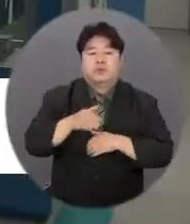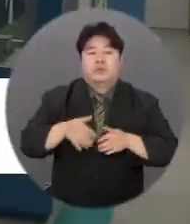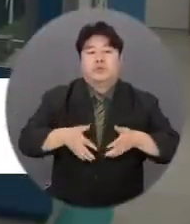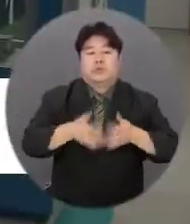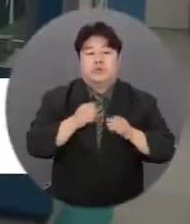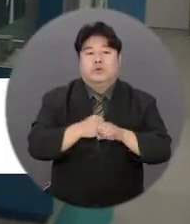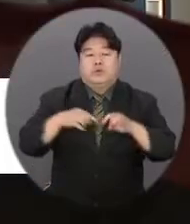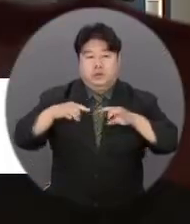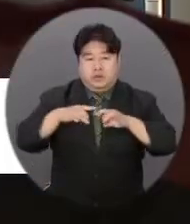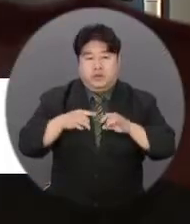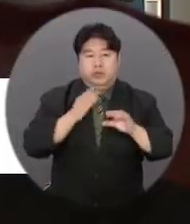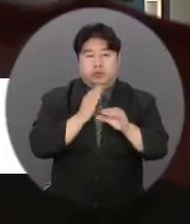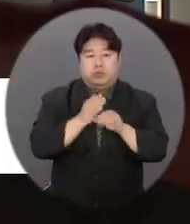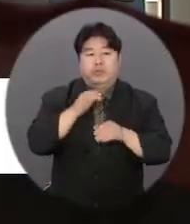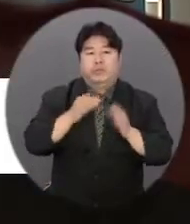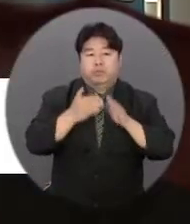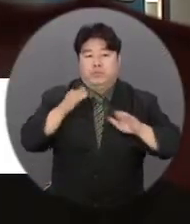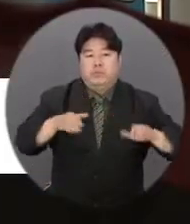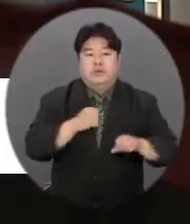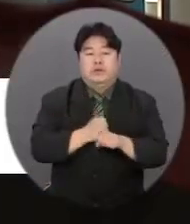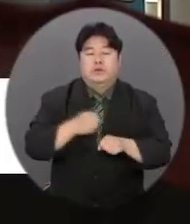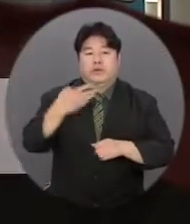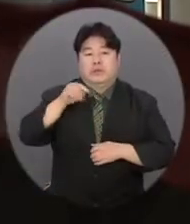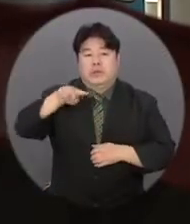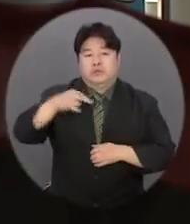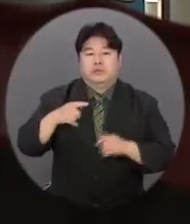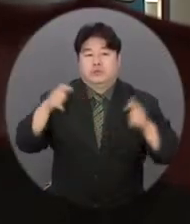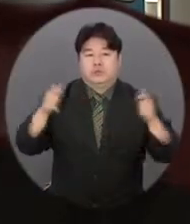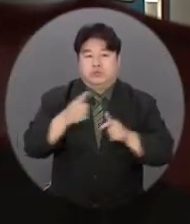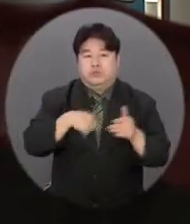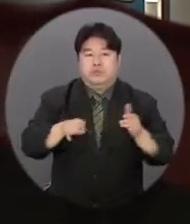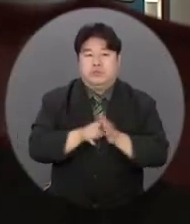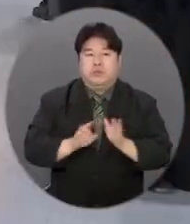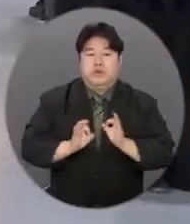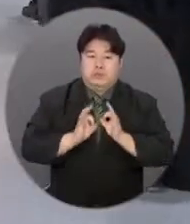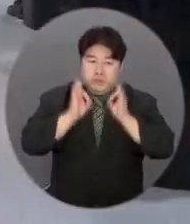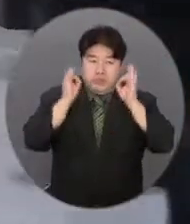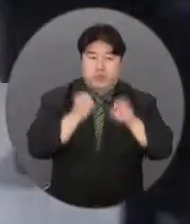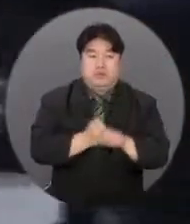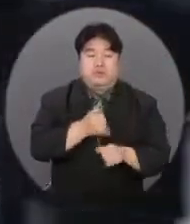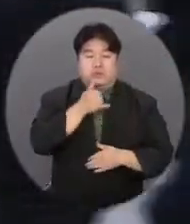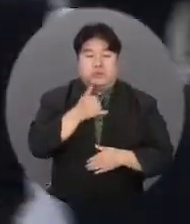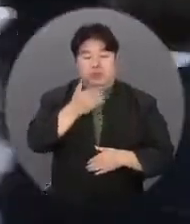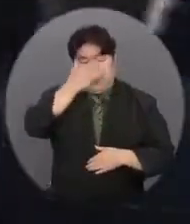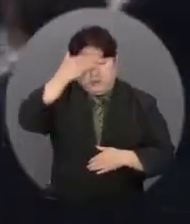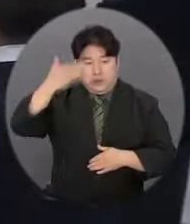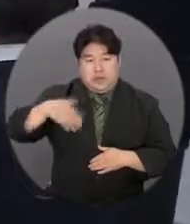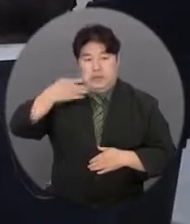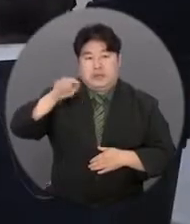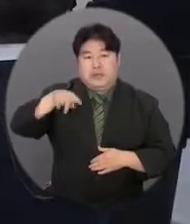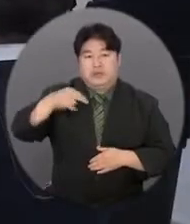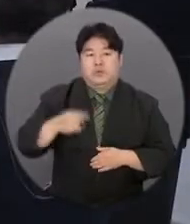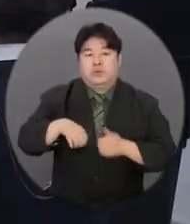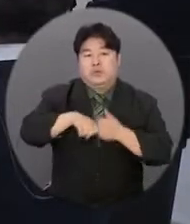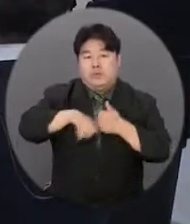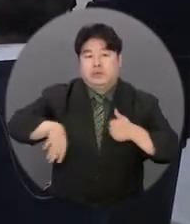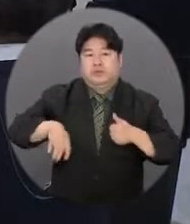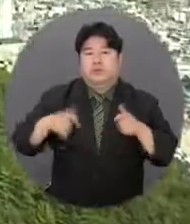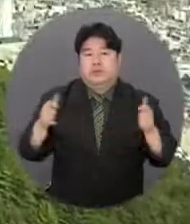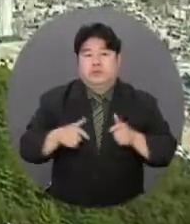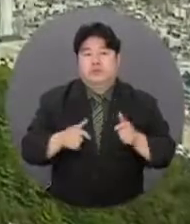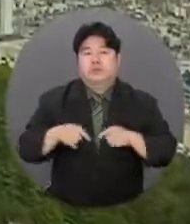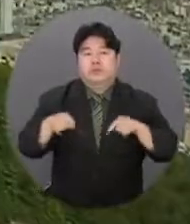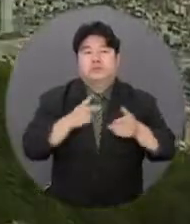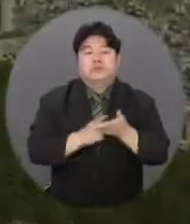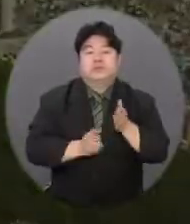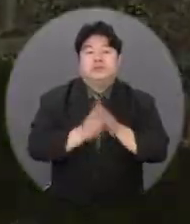전환 마을 거점센터 개소 등 탄소 중립을 위해 안간힘을 쓰고 있습니다. 다행히 탄소 배출 감축 정책에